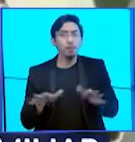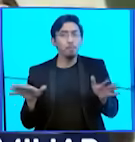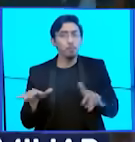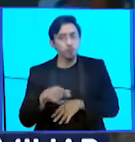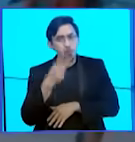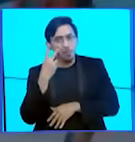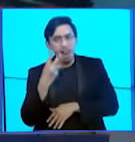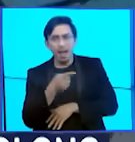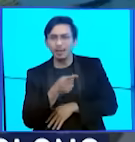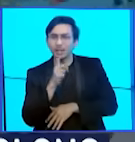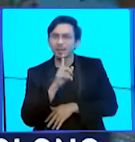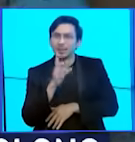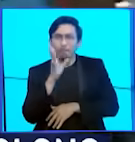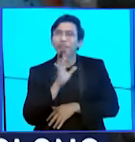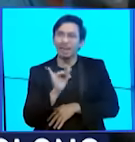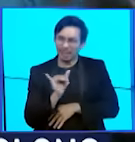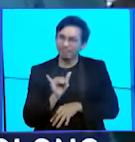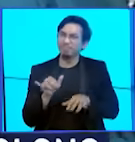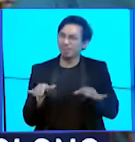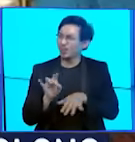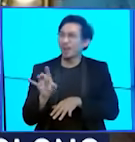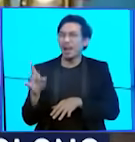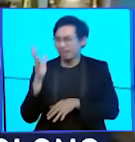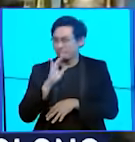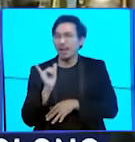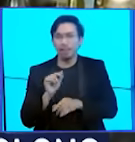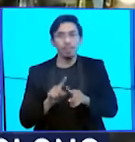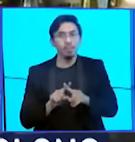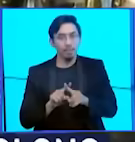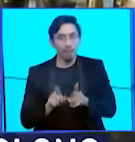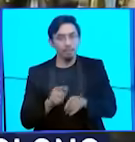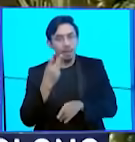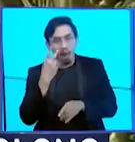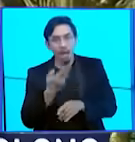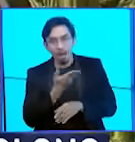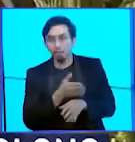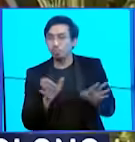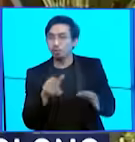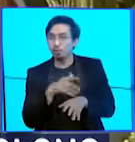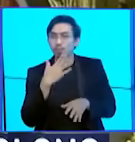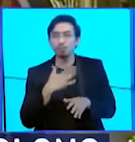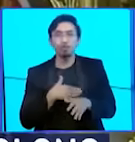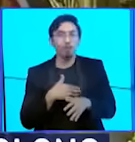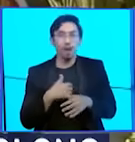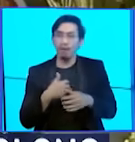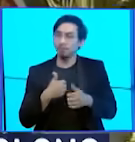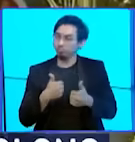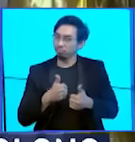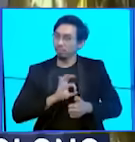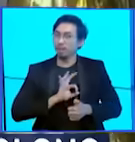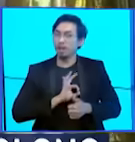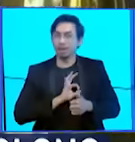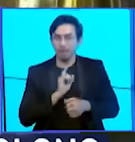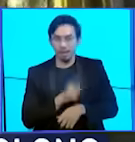lainnya. Yang membedakan, jaguar punya banyak prestasi dalam balapan dara kolong. Sebagai pemilik jaguar, Junet